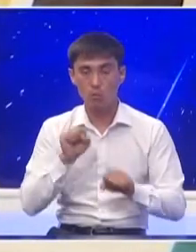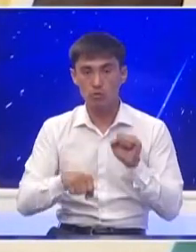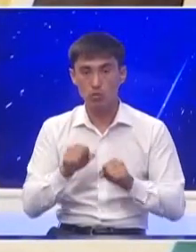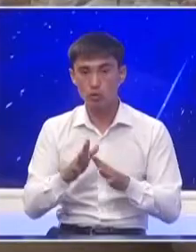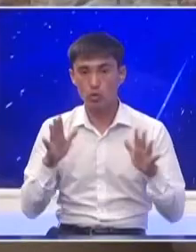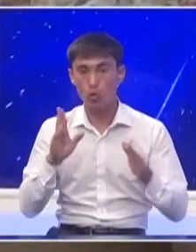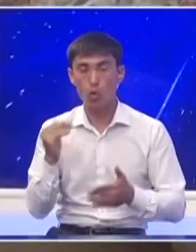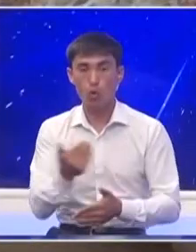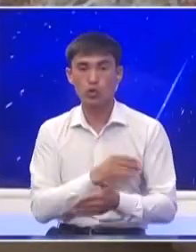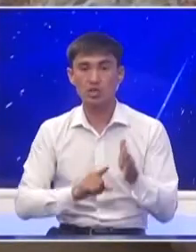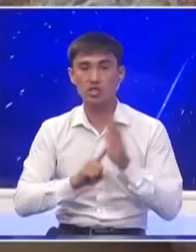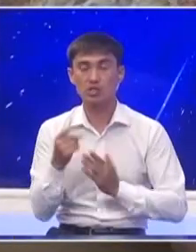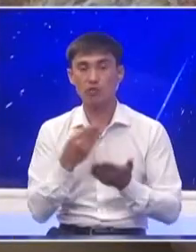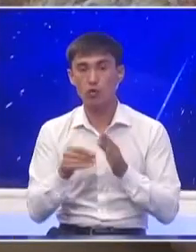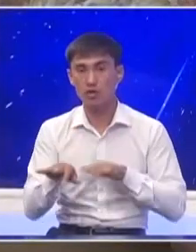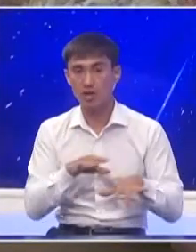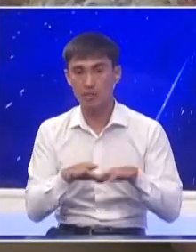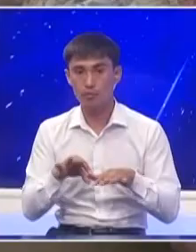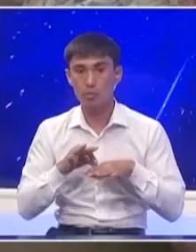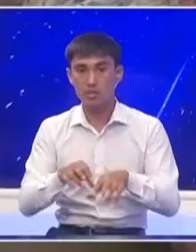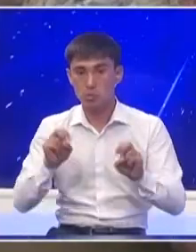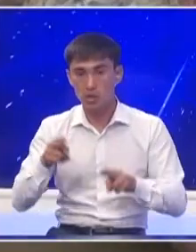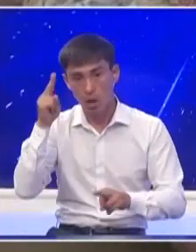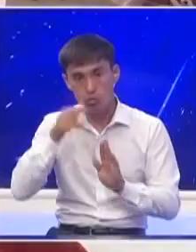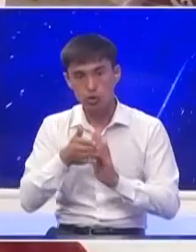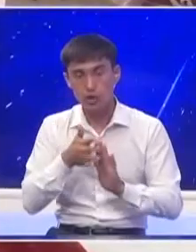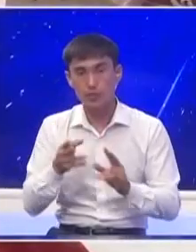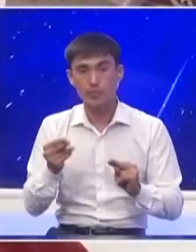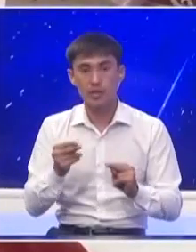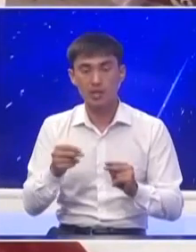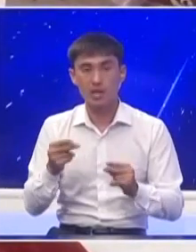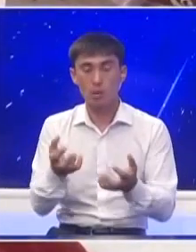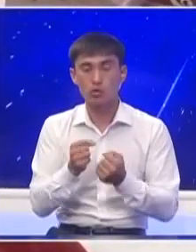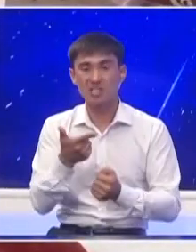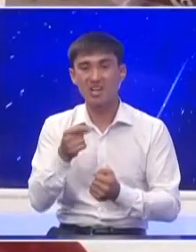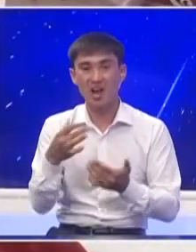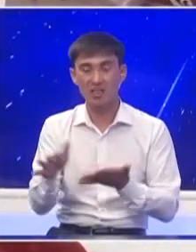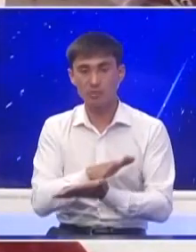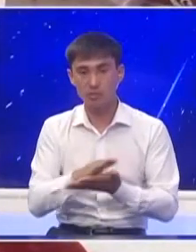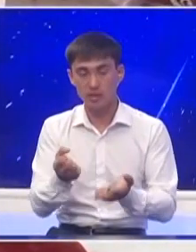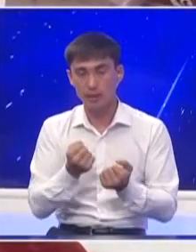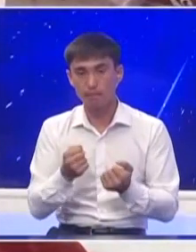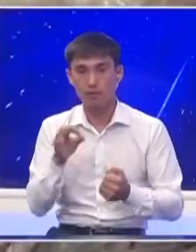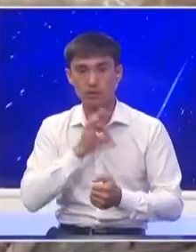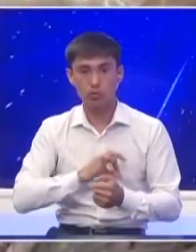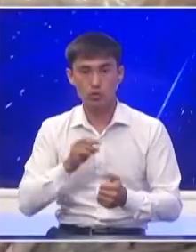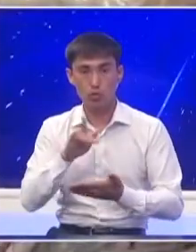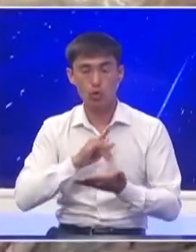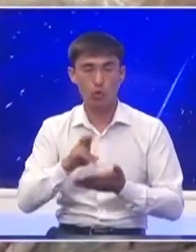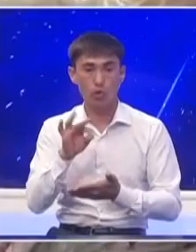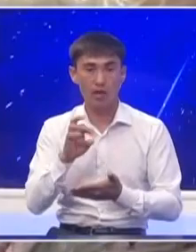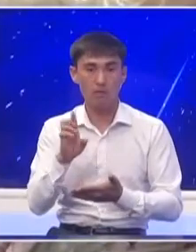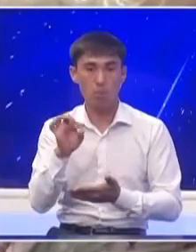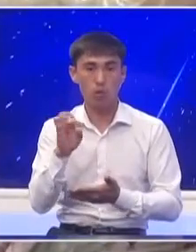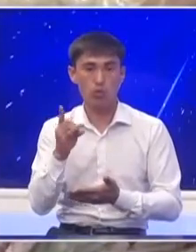для тех, кто хочет начать свое дело. Можно пройти специальное обучение и получить безвозмездный грант. Такой возможностью и воспользовалась жительница города Конаев